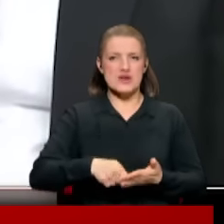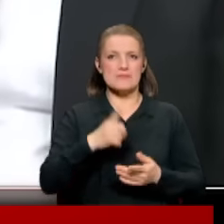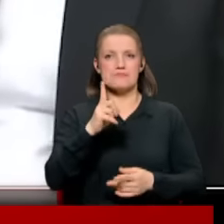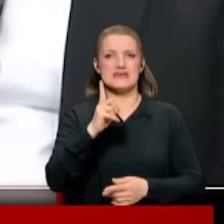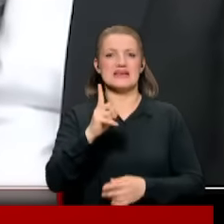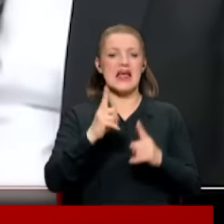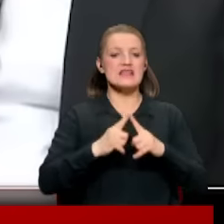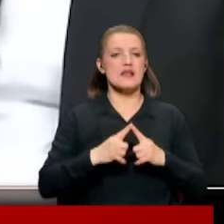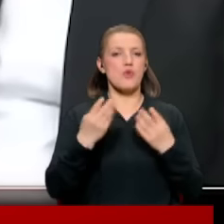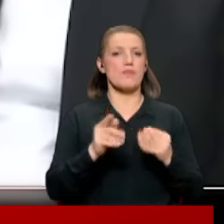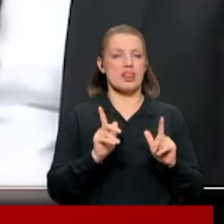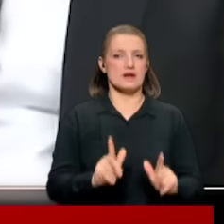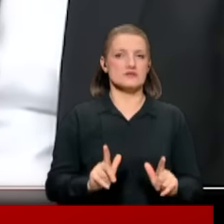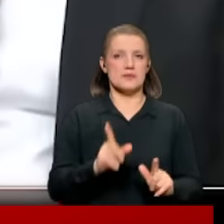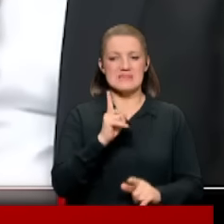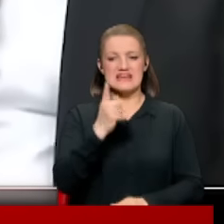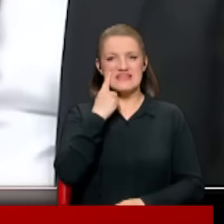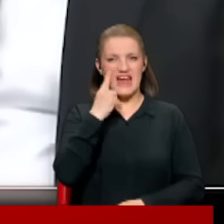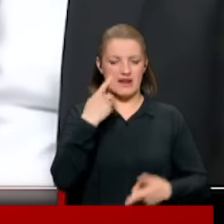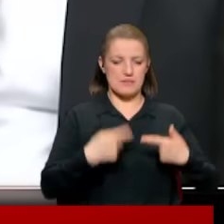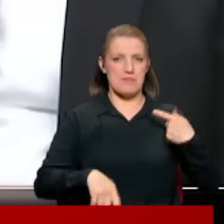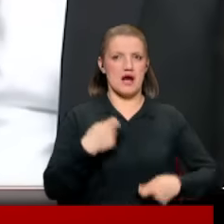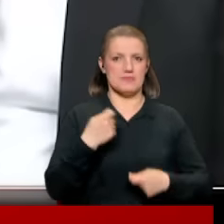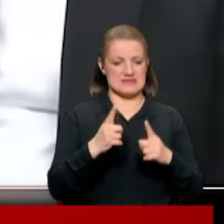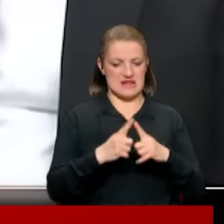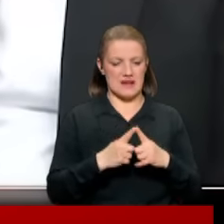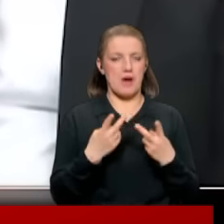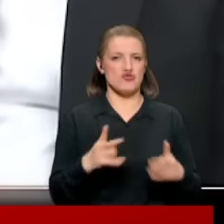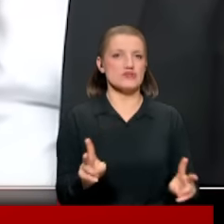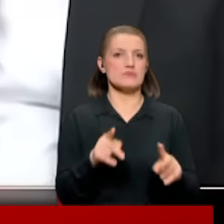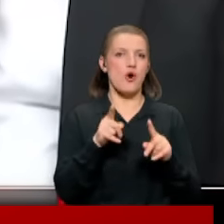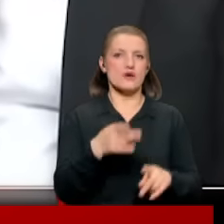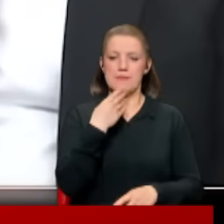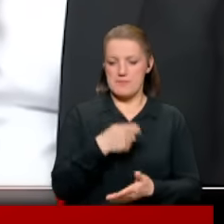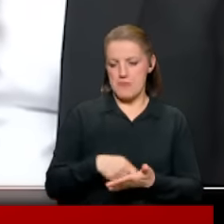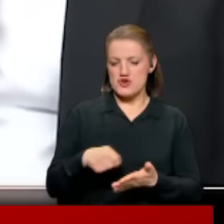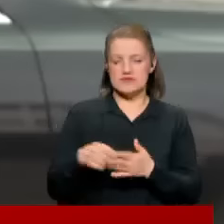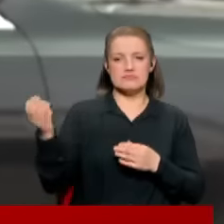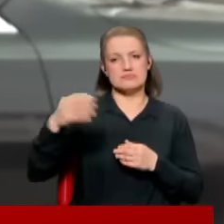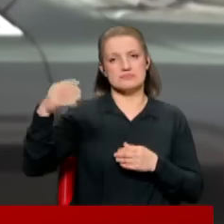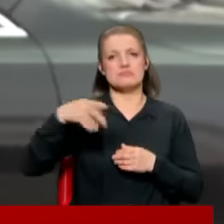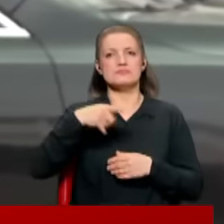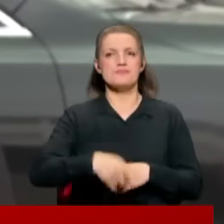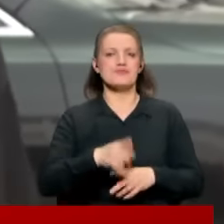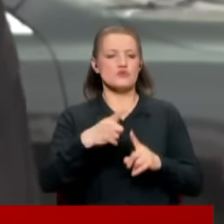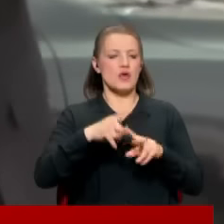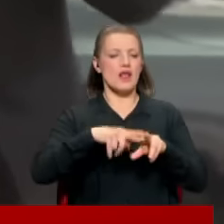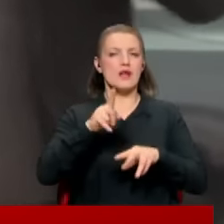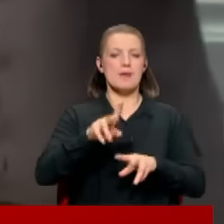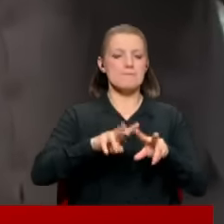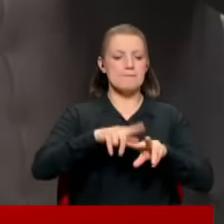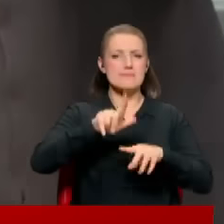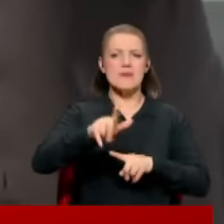bir hesap olması lazım. Bir devlet bankamıza hesap açtırdım. Orada da emekli maaşım yatar oraya. Turgut Altınok'un mal